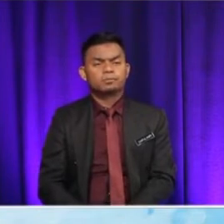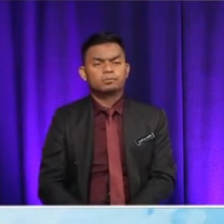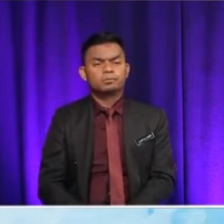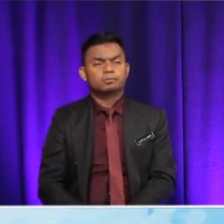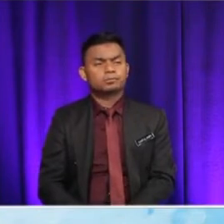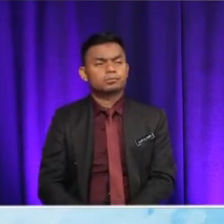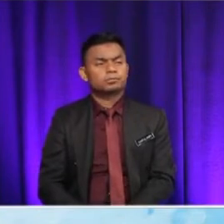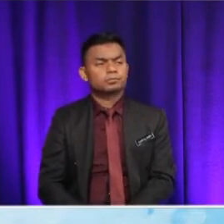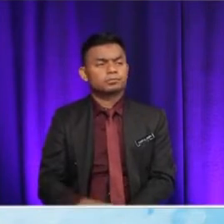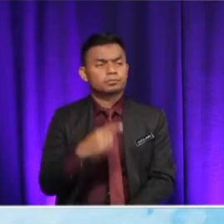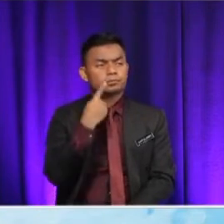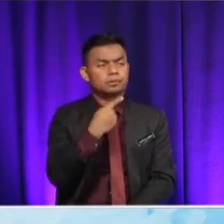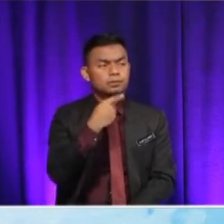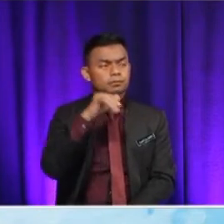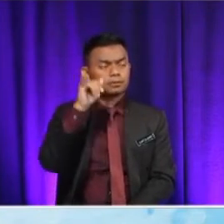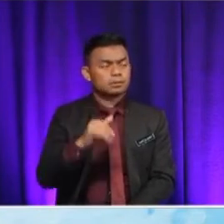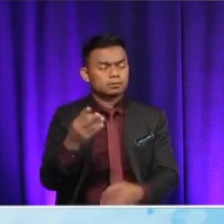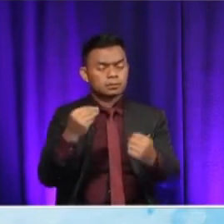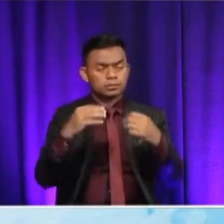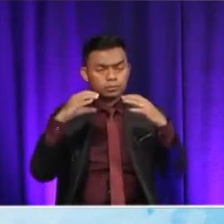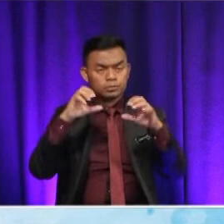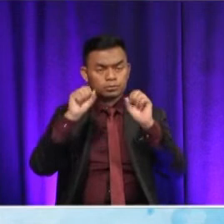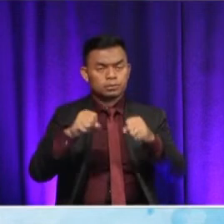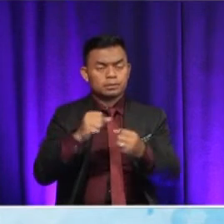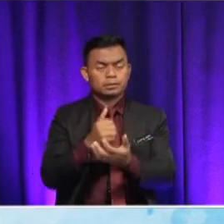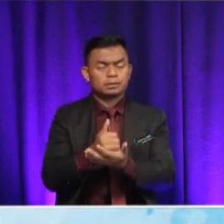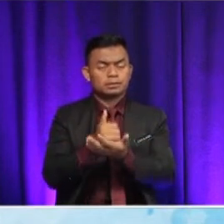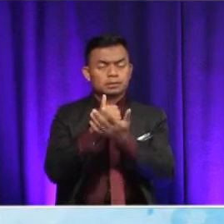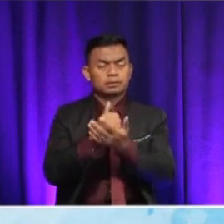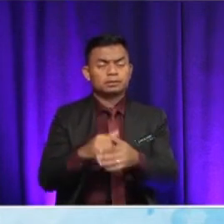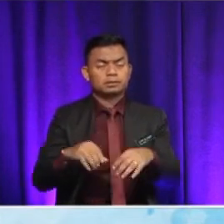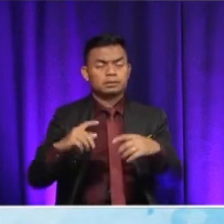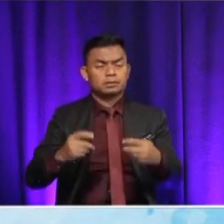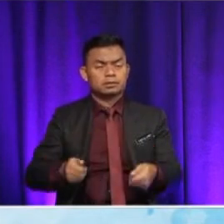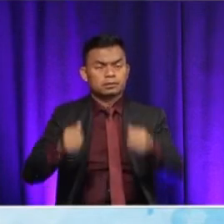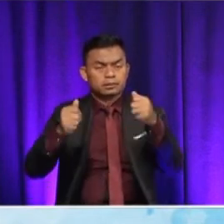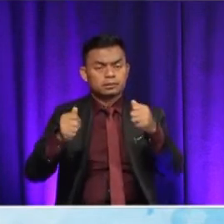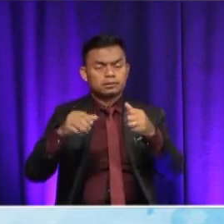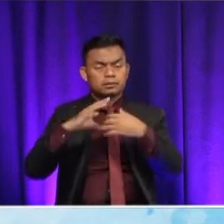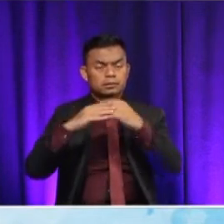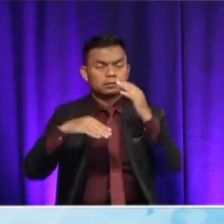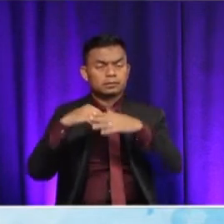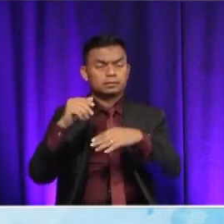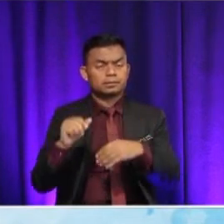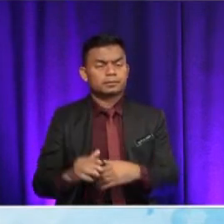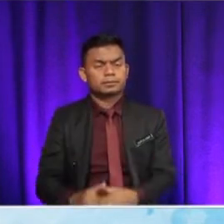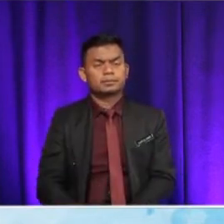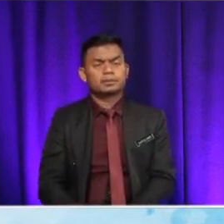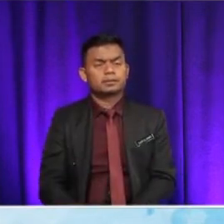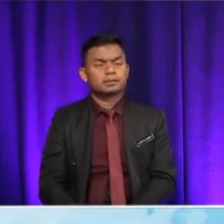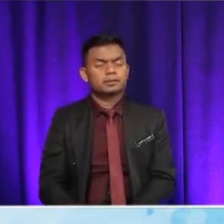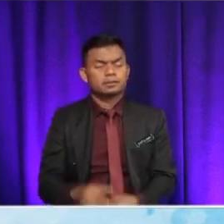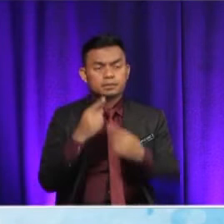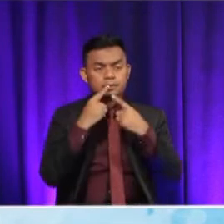Ya, nak cuba boleh angkat tangan. Alimin lagi sekali ke? Okey, Alimin. Okey, menjawab cabaran. Jawapan dia betul je. Okey,